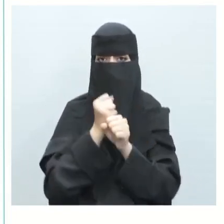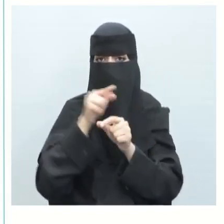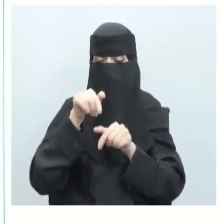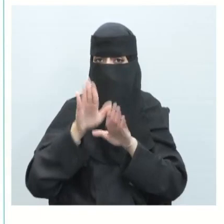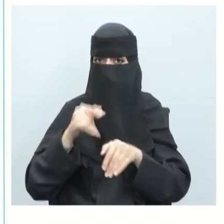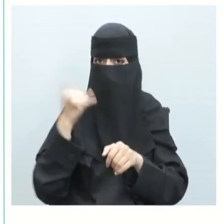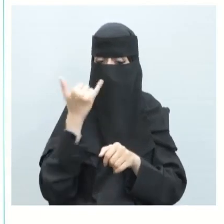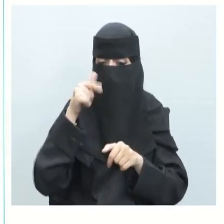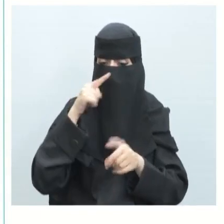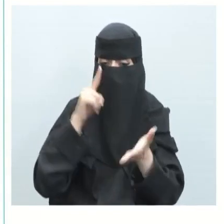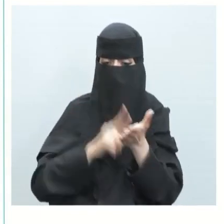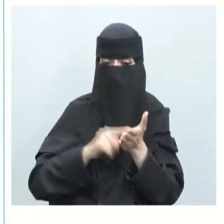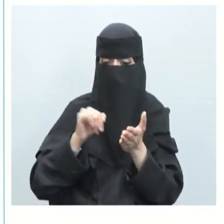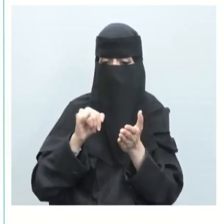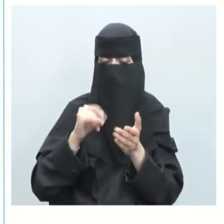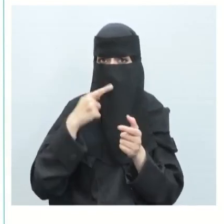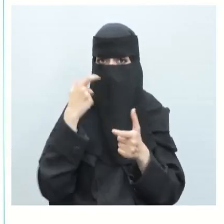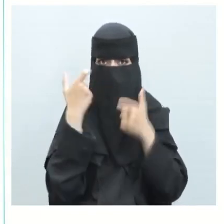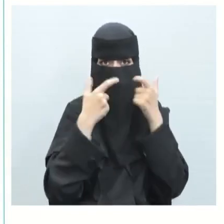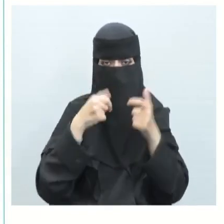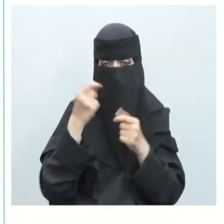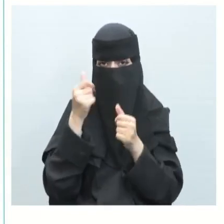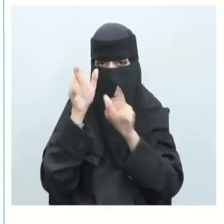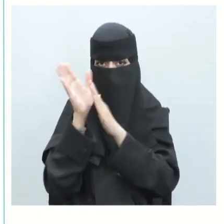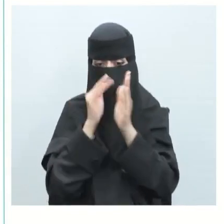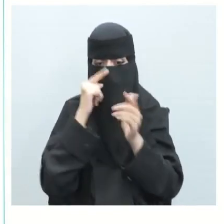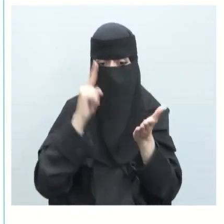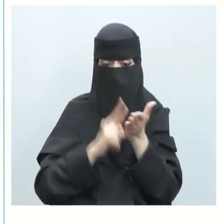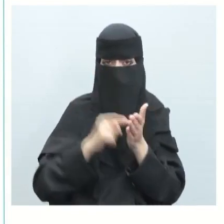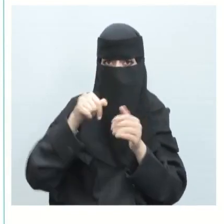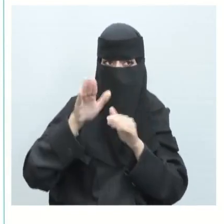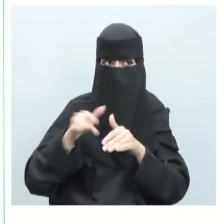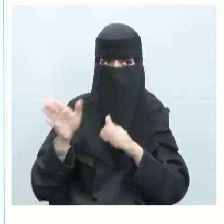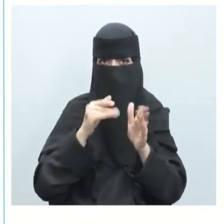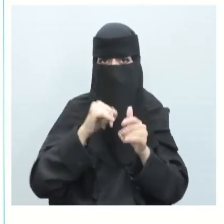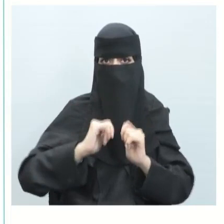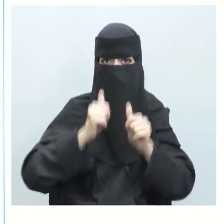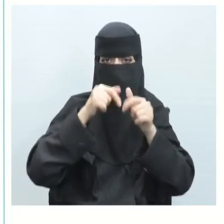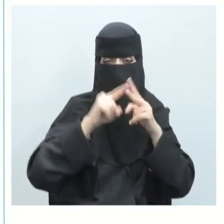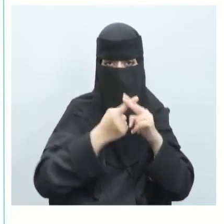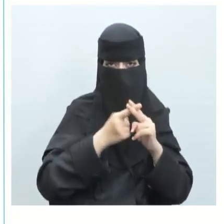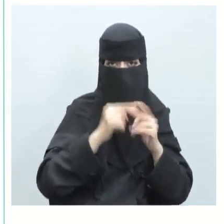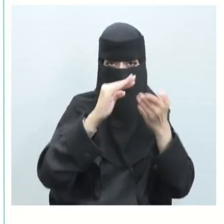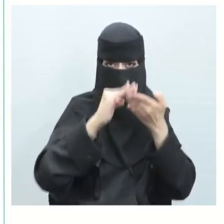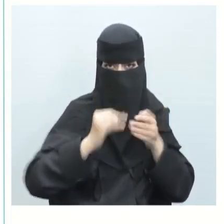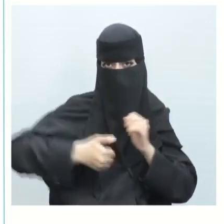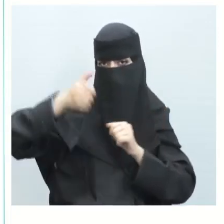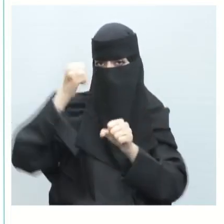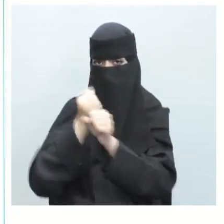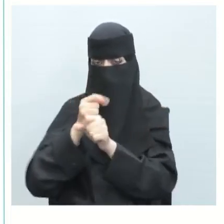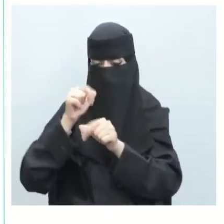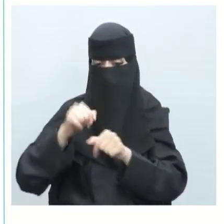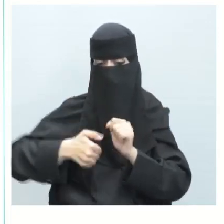ذكرنا من المهم يجب نراعي الامور الماديه يجب ان توفر المنظمه المعدات المعينه لانجاح العمل